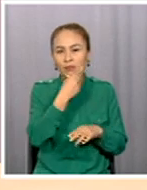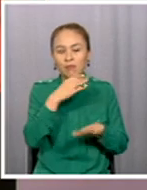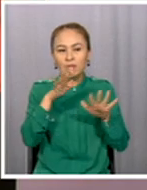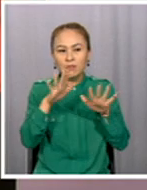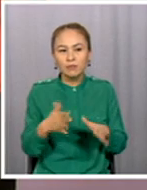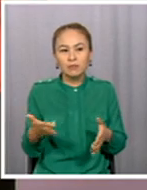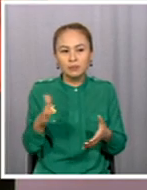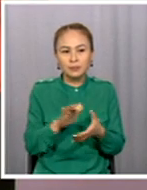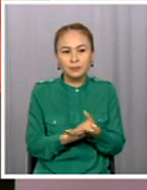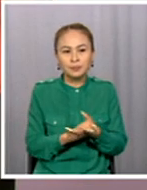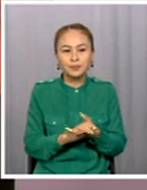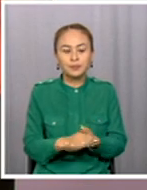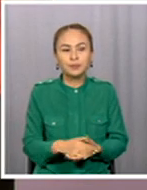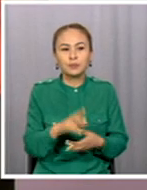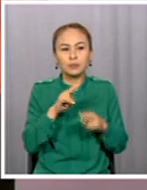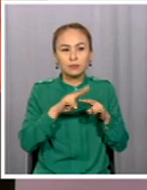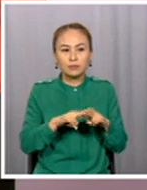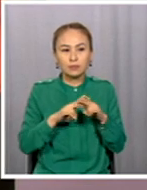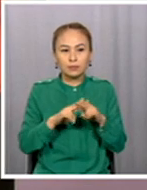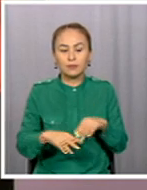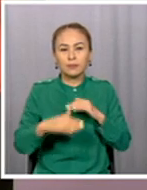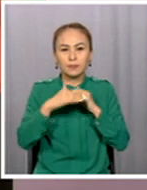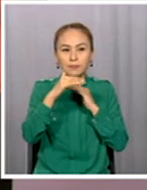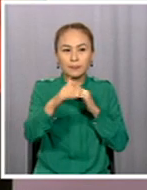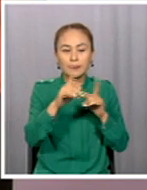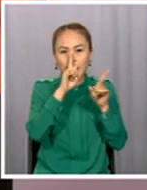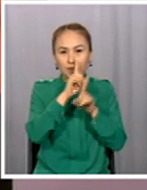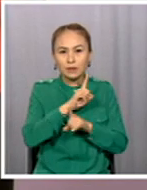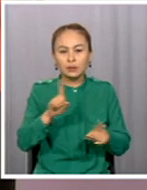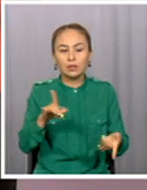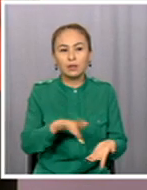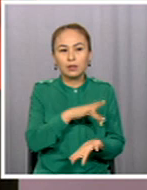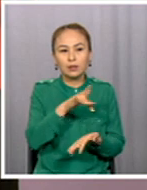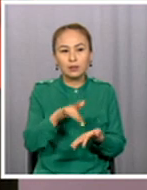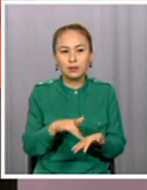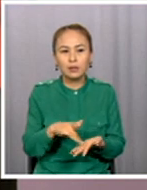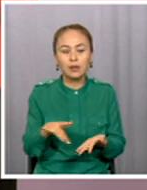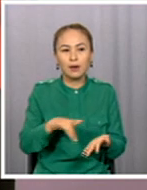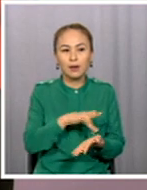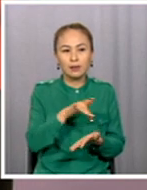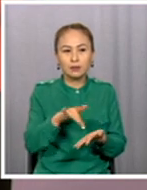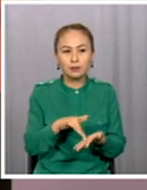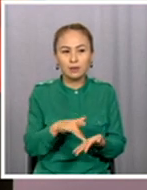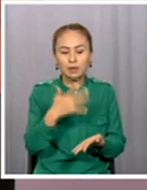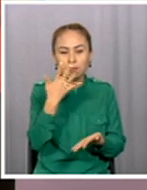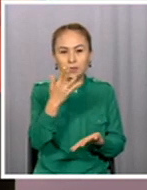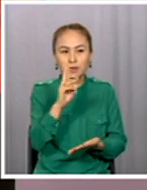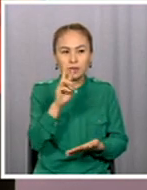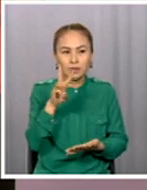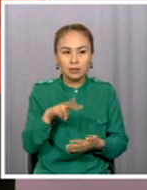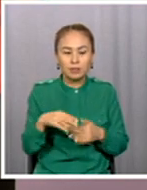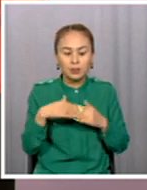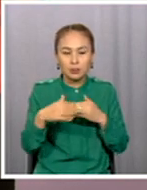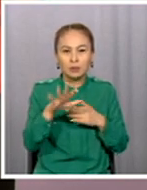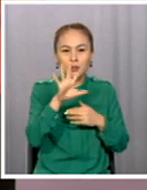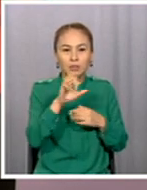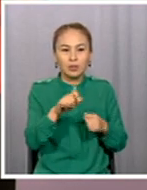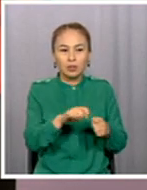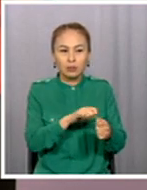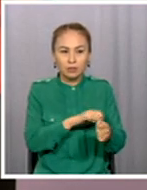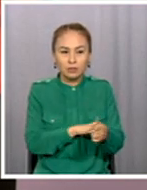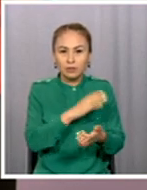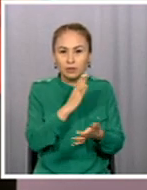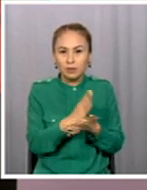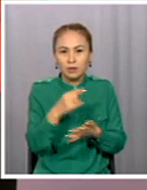танысу. Нұр-Сұлтан еліміздің ерекше қаласы. Қалада 5 километр 500 метрге созылған